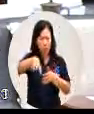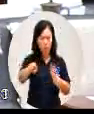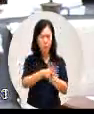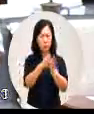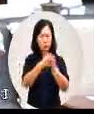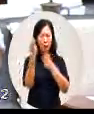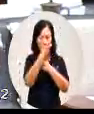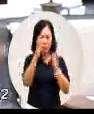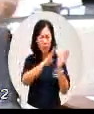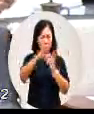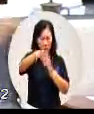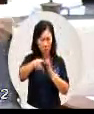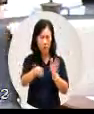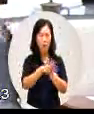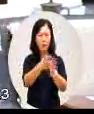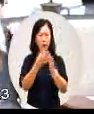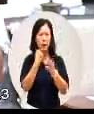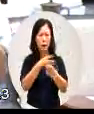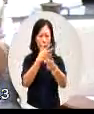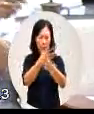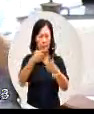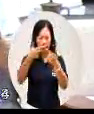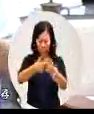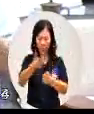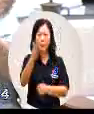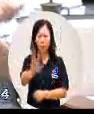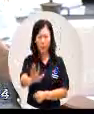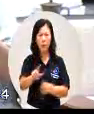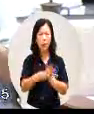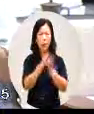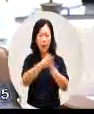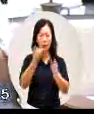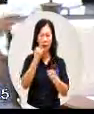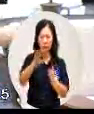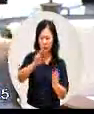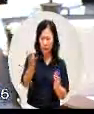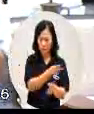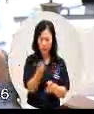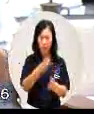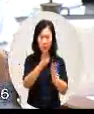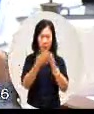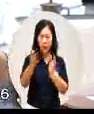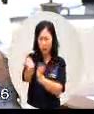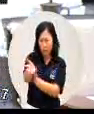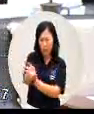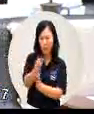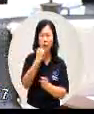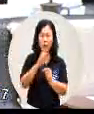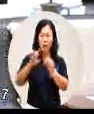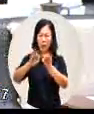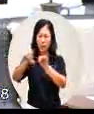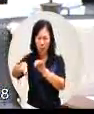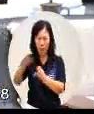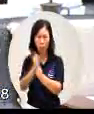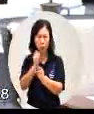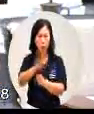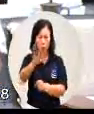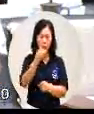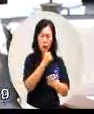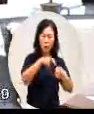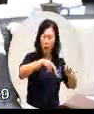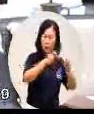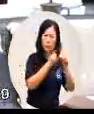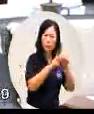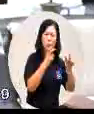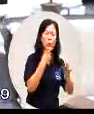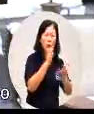市监理站哈，再跟他好好配合一下，因为两边不能只有我们地方搞地方的，结果中央的不配合，这样就很可惜。 我们会整体